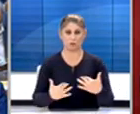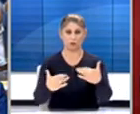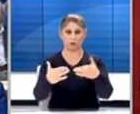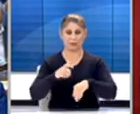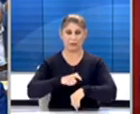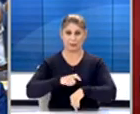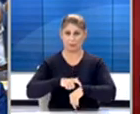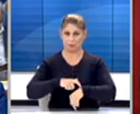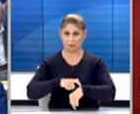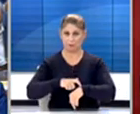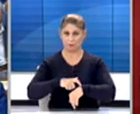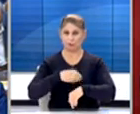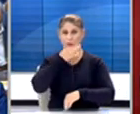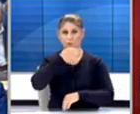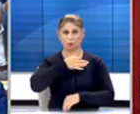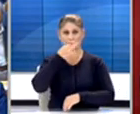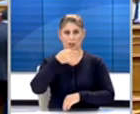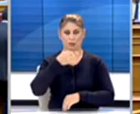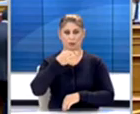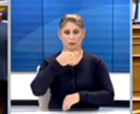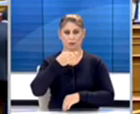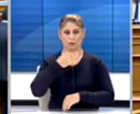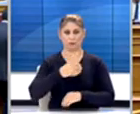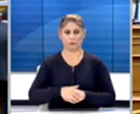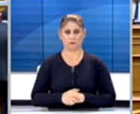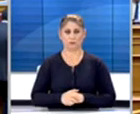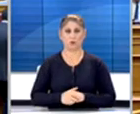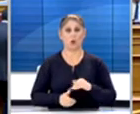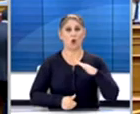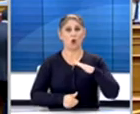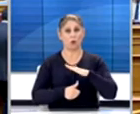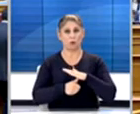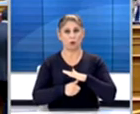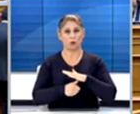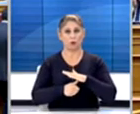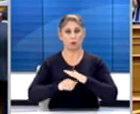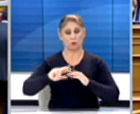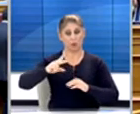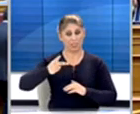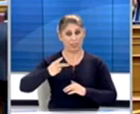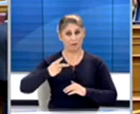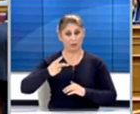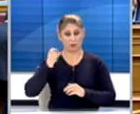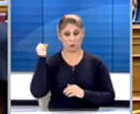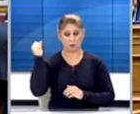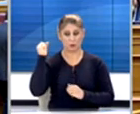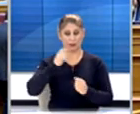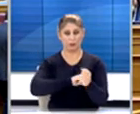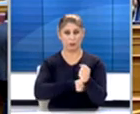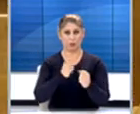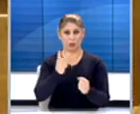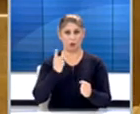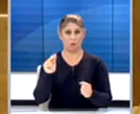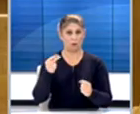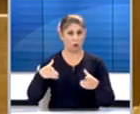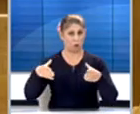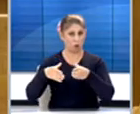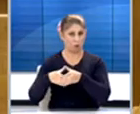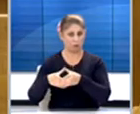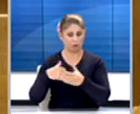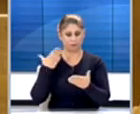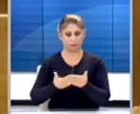ώρα που μιλάει ο πρόεδρος του δεύτερου σε δύναμη κοινοβουλευτικού κόμματος αποδεικνύει ότι